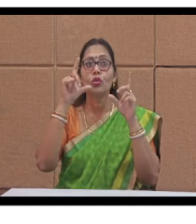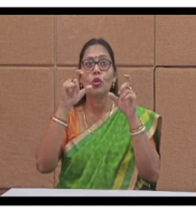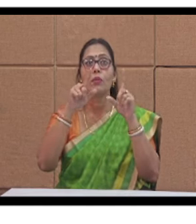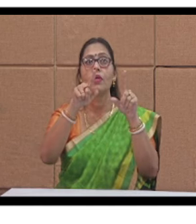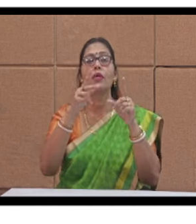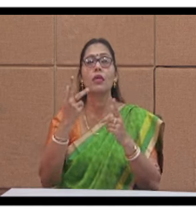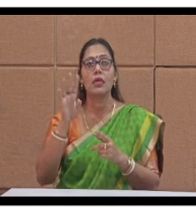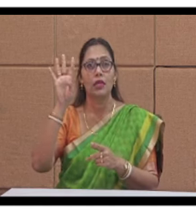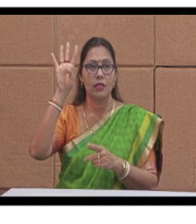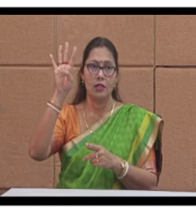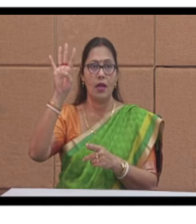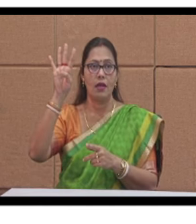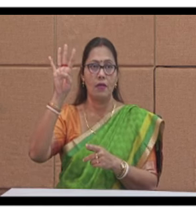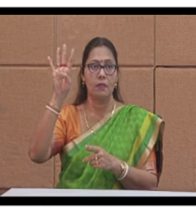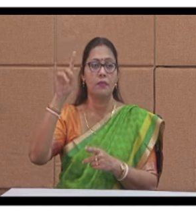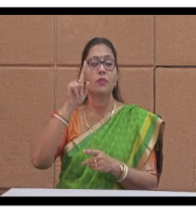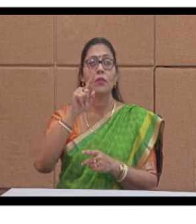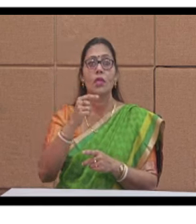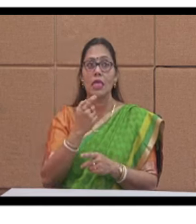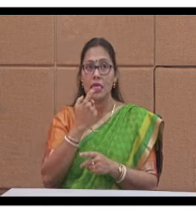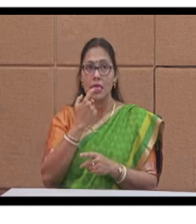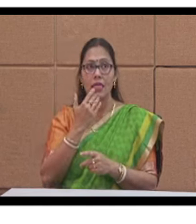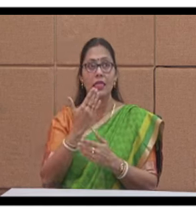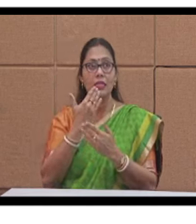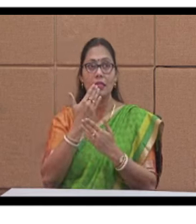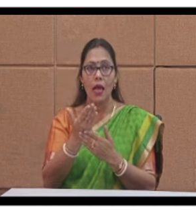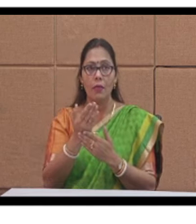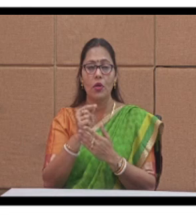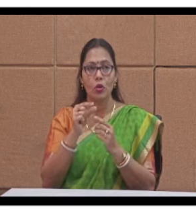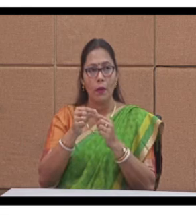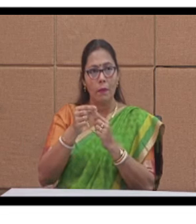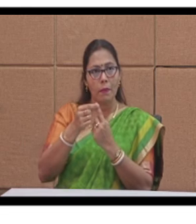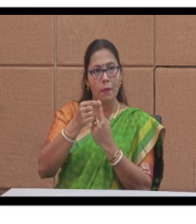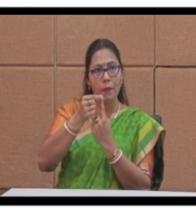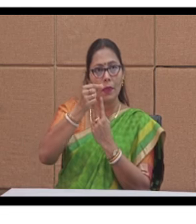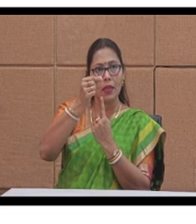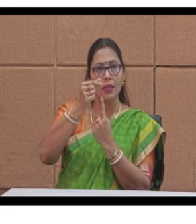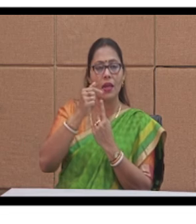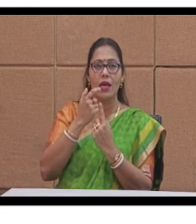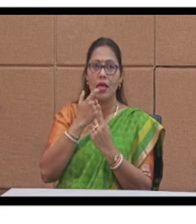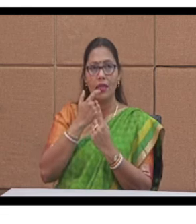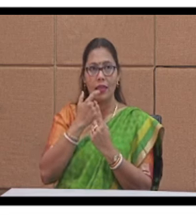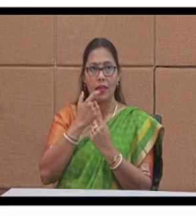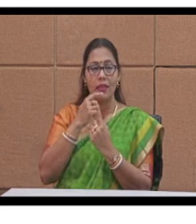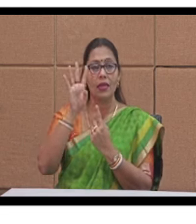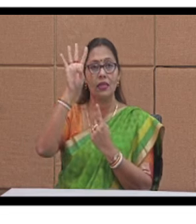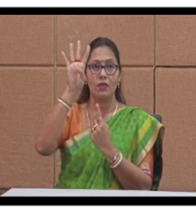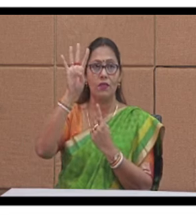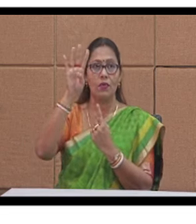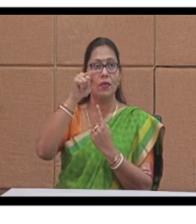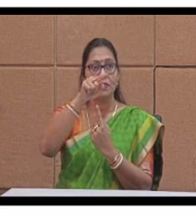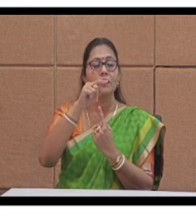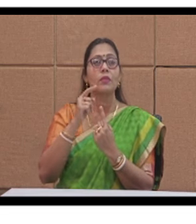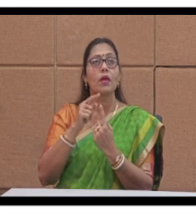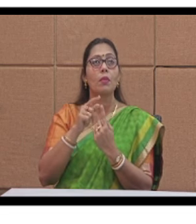পাচ্ছ চার রকমের তোমাদের মুখের ভেতর চার রকমের দাঁত আছে ওই দেখো